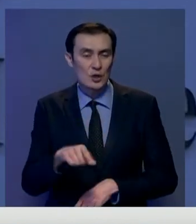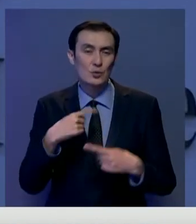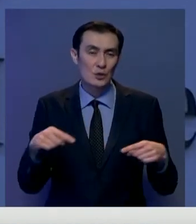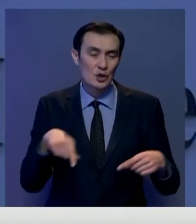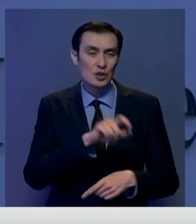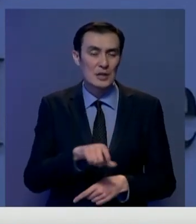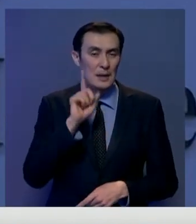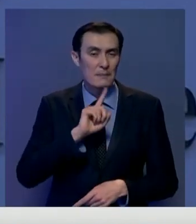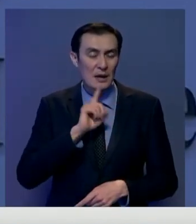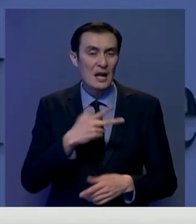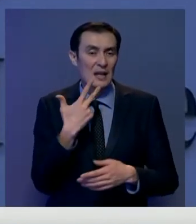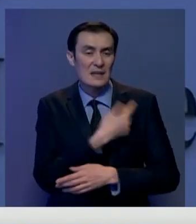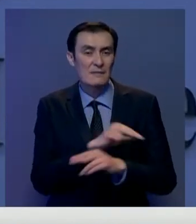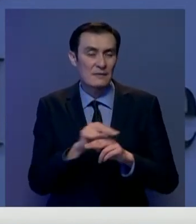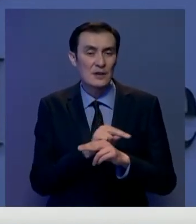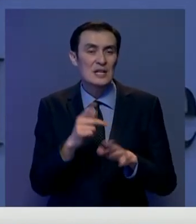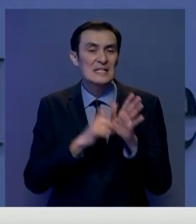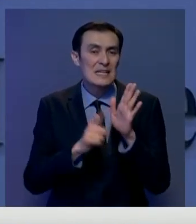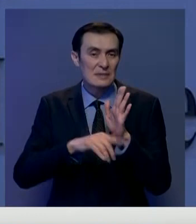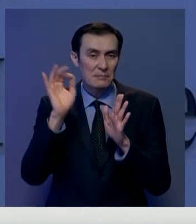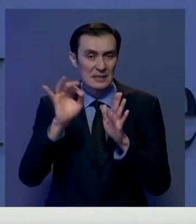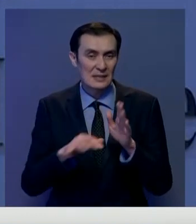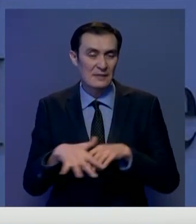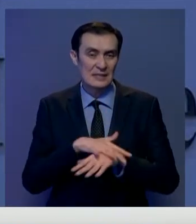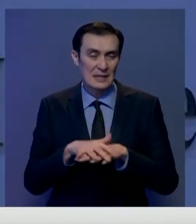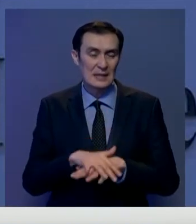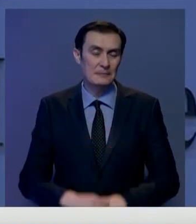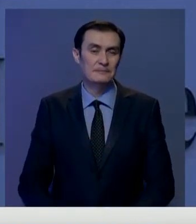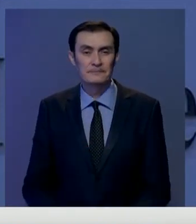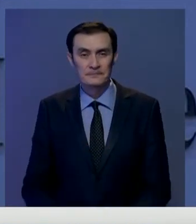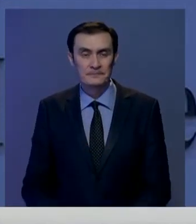жителей, пока не провакцинируем 70% населения.